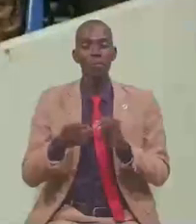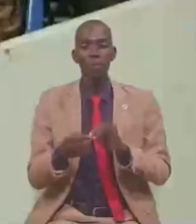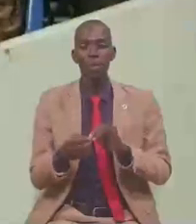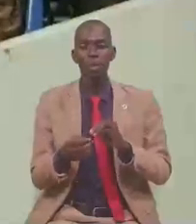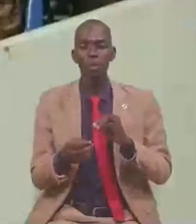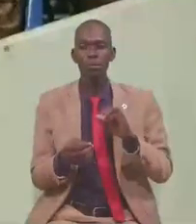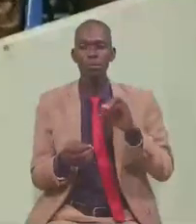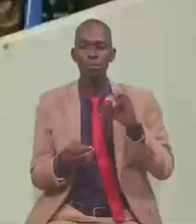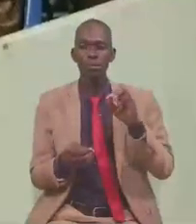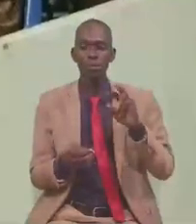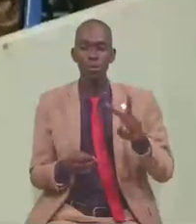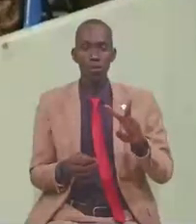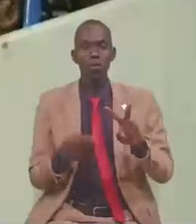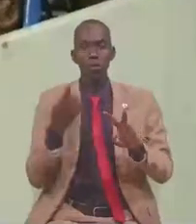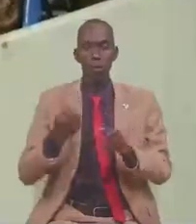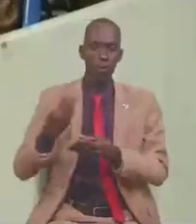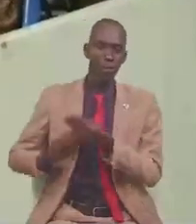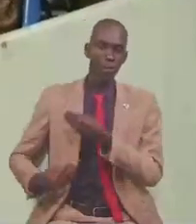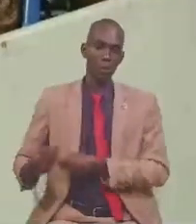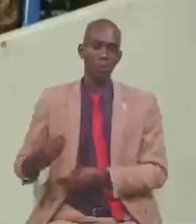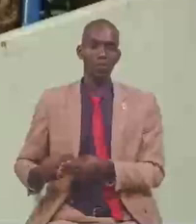2, c'est le droit d'aînesse.